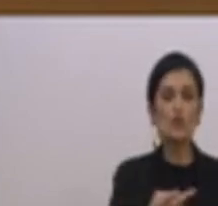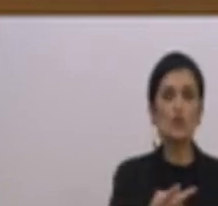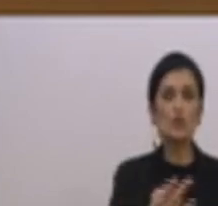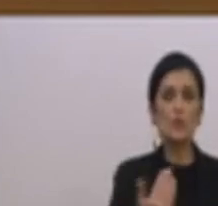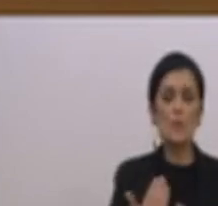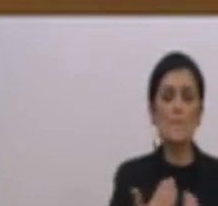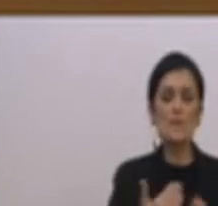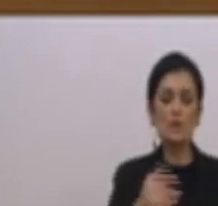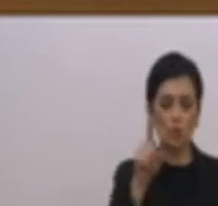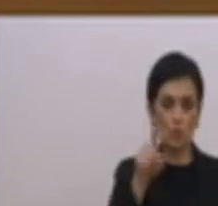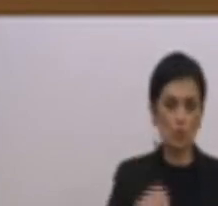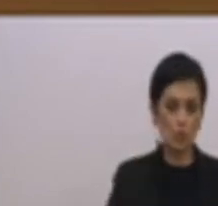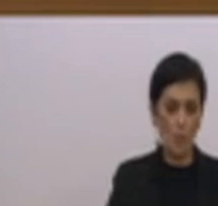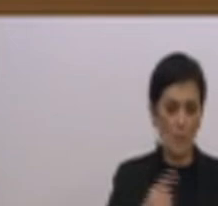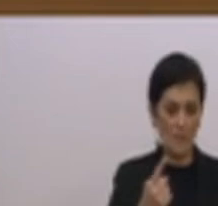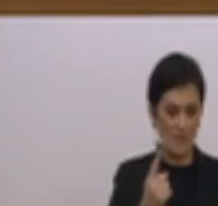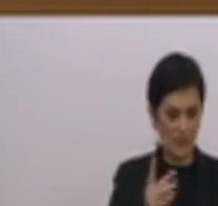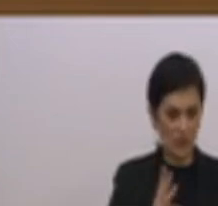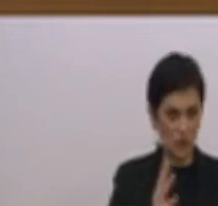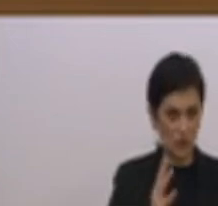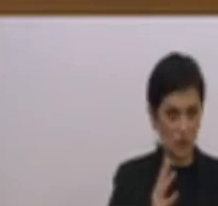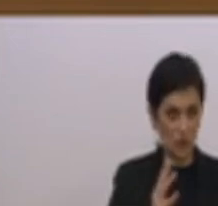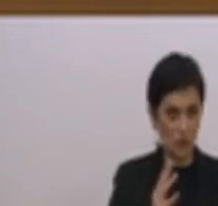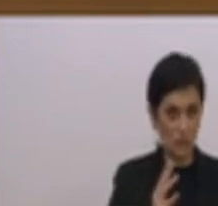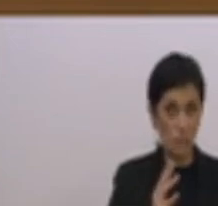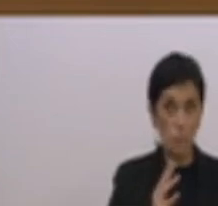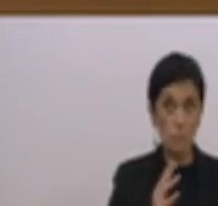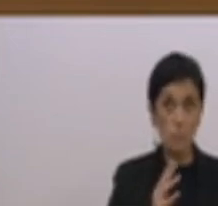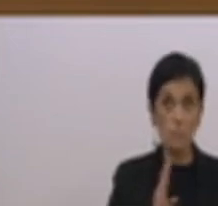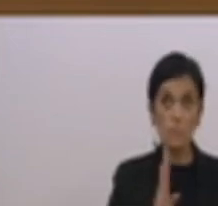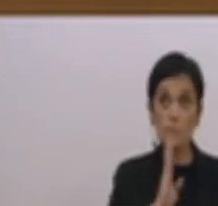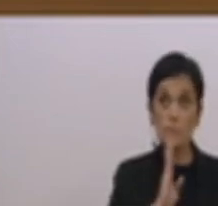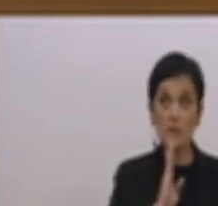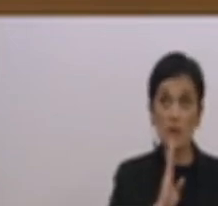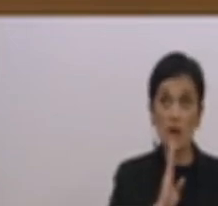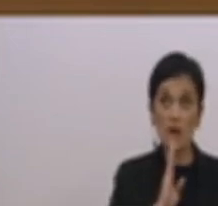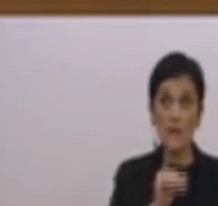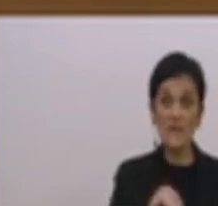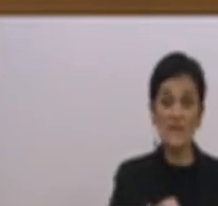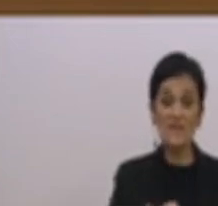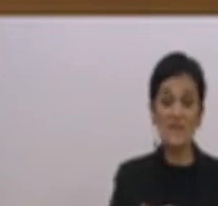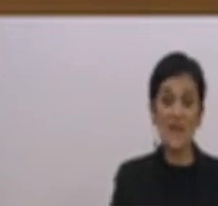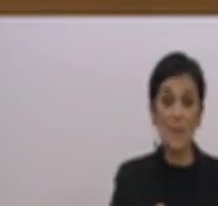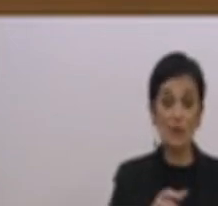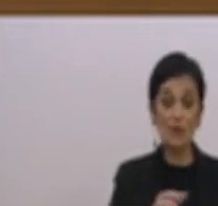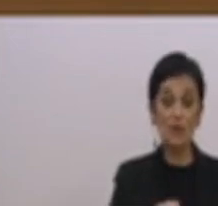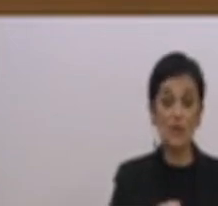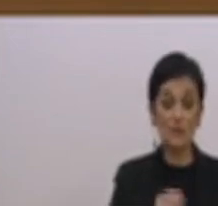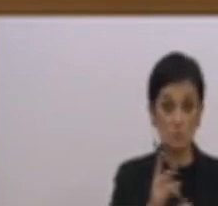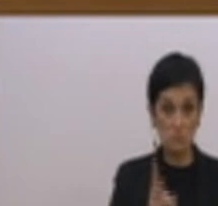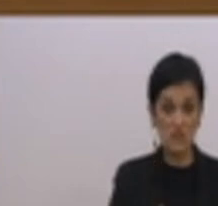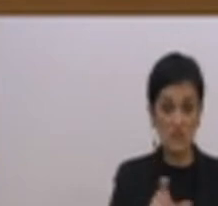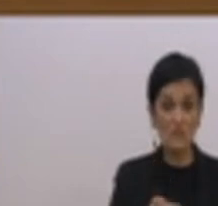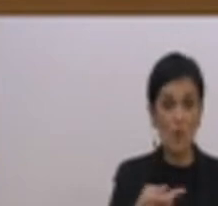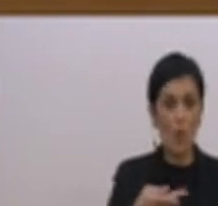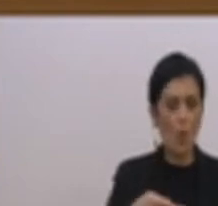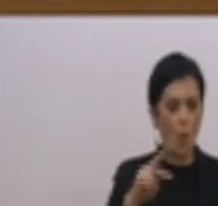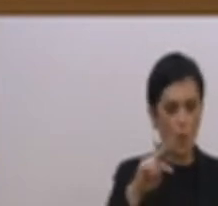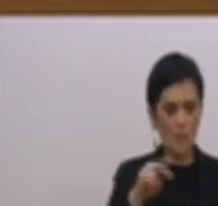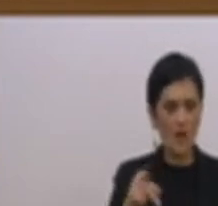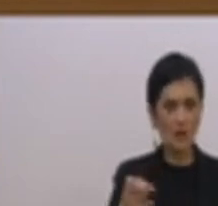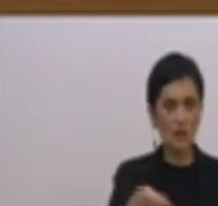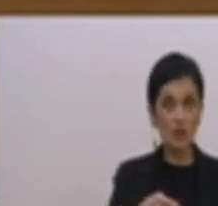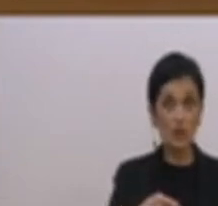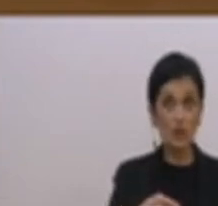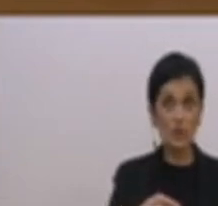მიმართ ნდობა პირველ რიგში. Და ქალებს, რომლებიც არიან ძალადობის და შევიწროების მსხვერპლები, ეს ორმაგად ჭირდებათ, იმიტომ რომ აი